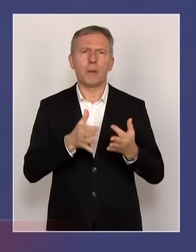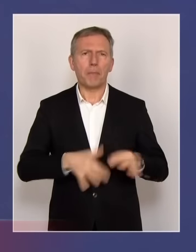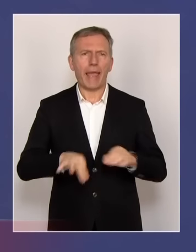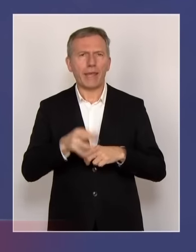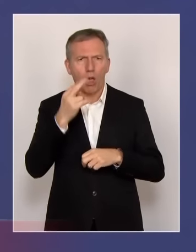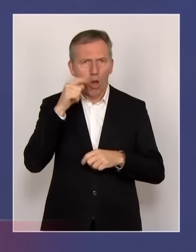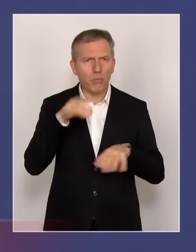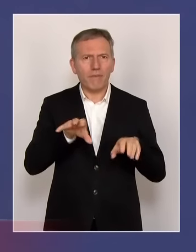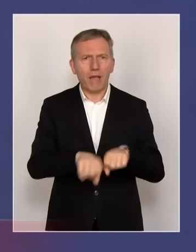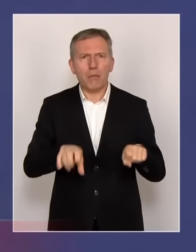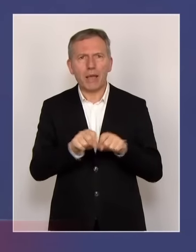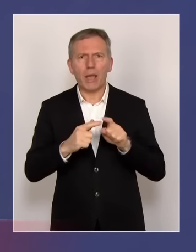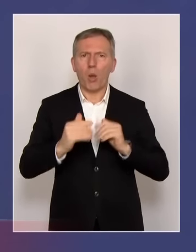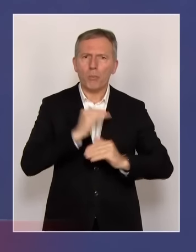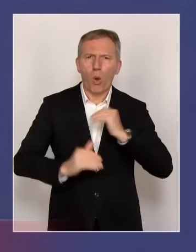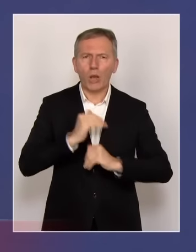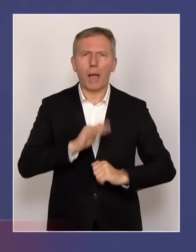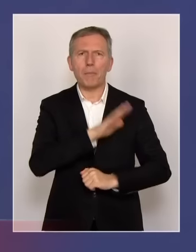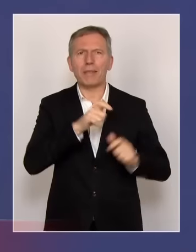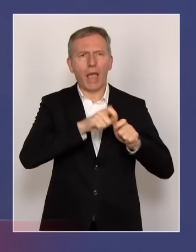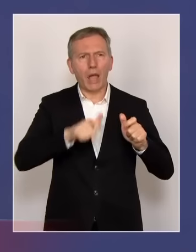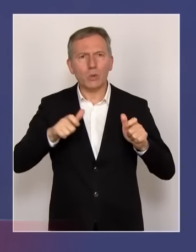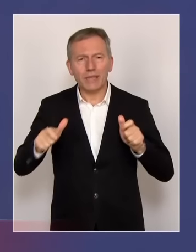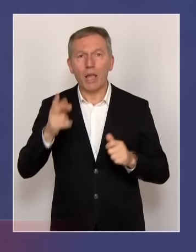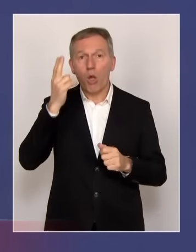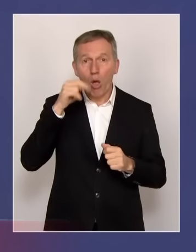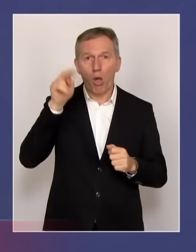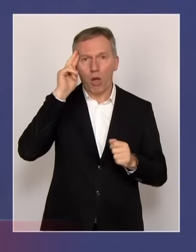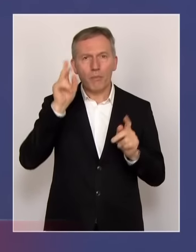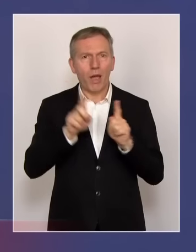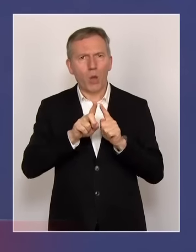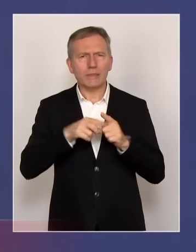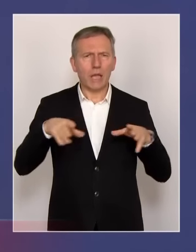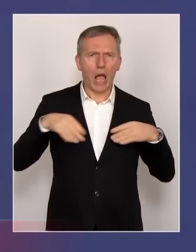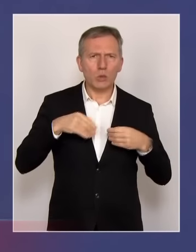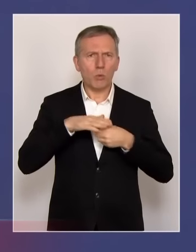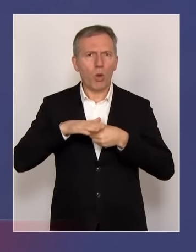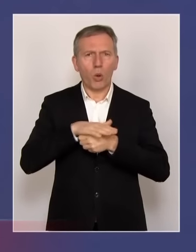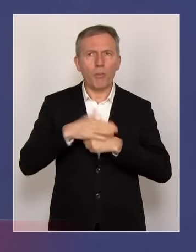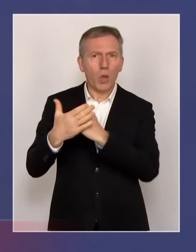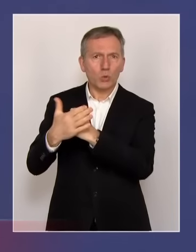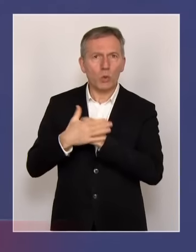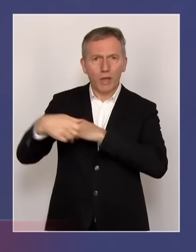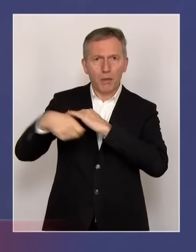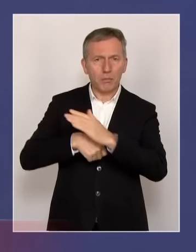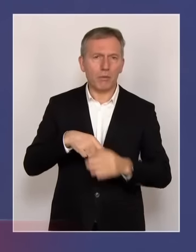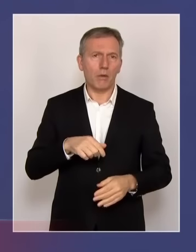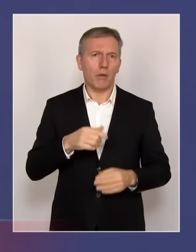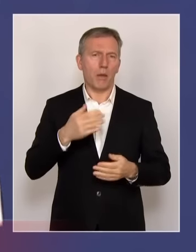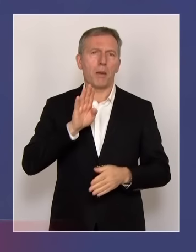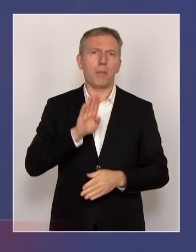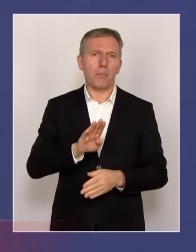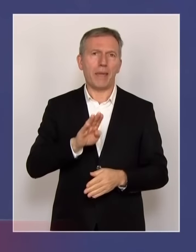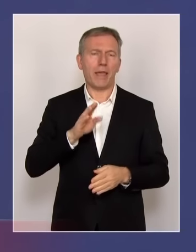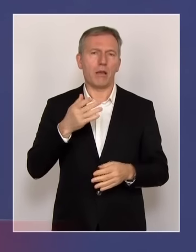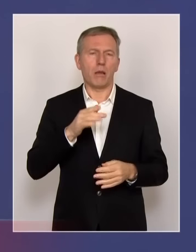réussir à bâtir des programmes industriels européens, assumer un soutien accru de la Banque européenne d'investissement et assumer